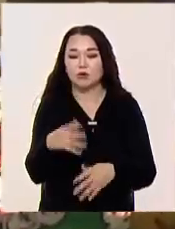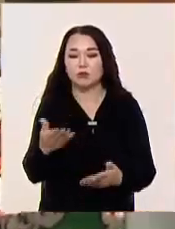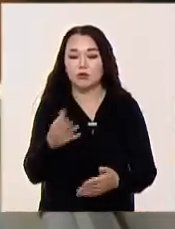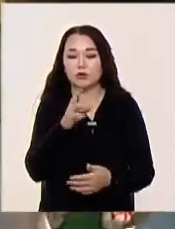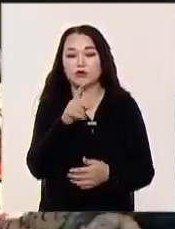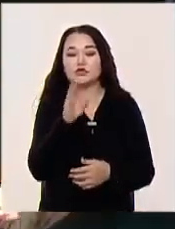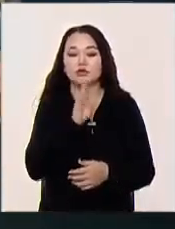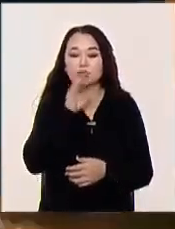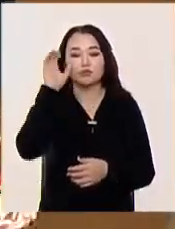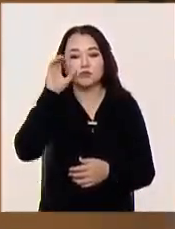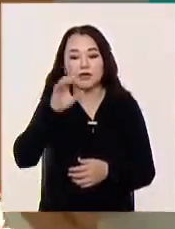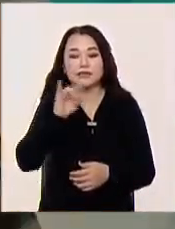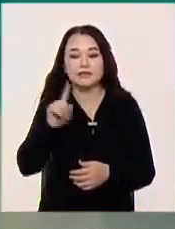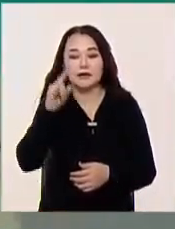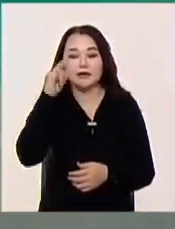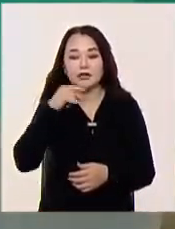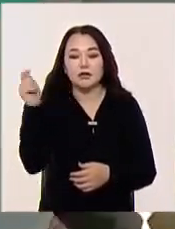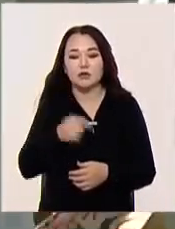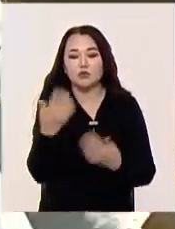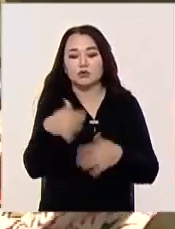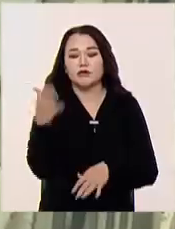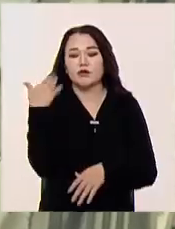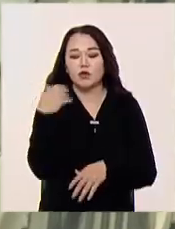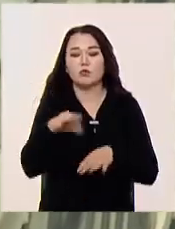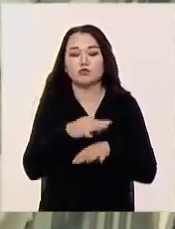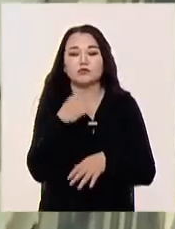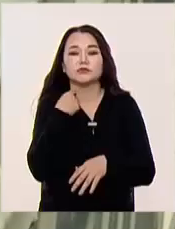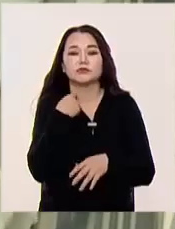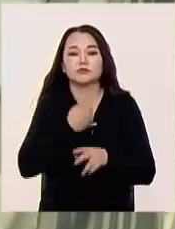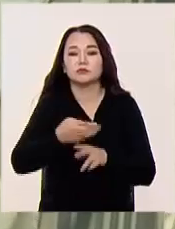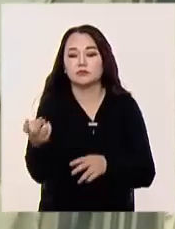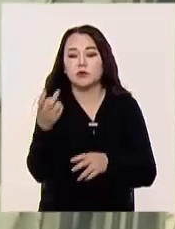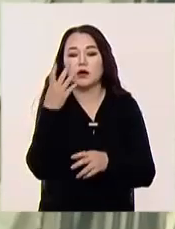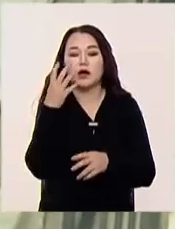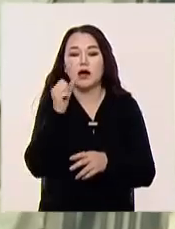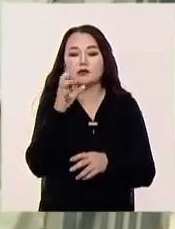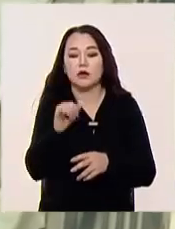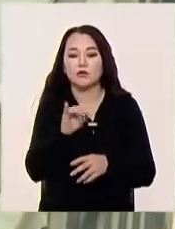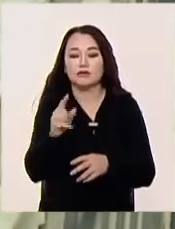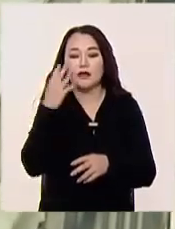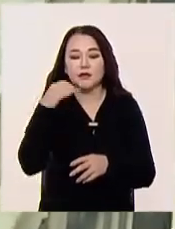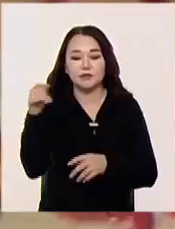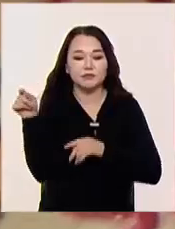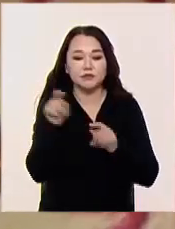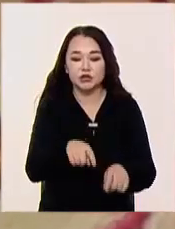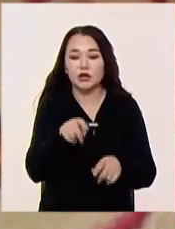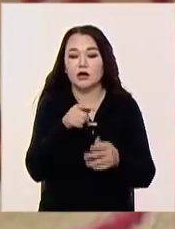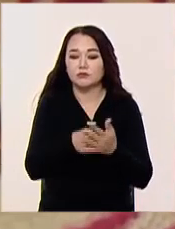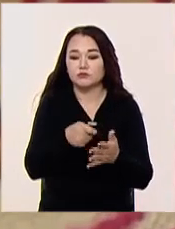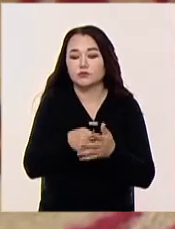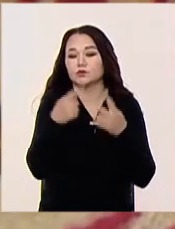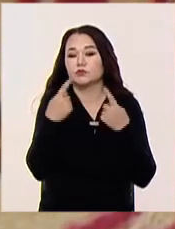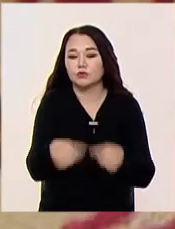Құндыздың Өзбекстаннан Қазақстанға келгеніне көп болған. Күйеуі ішкілікке салынып кеткелі Ақтаудан Алматыға көшіп келдім. Балаларымды бағатын басқа